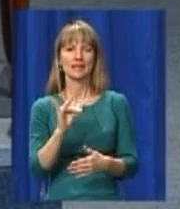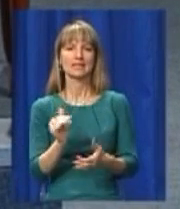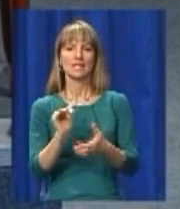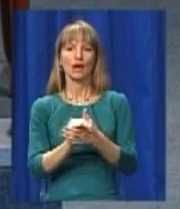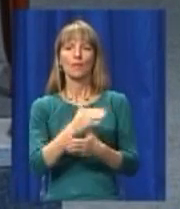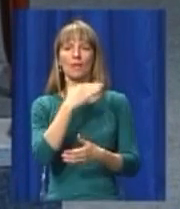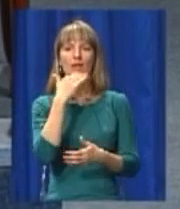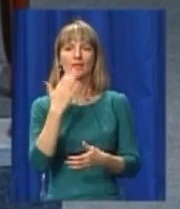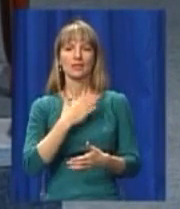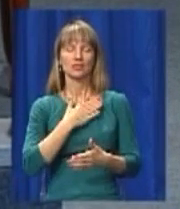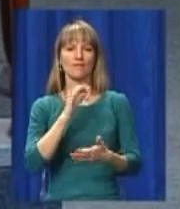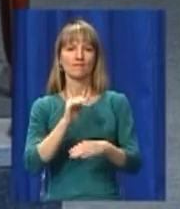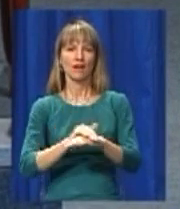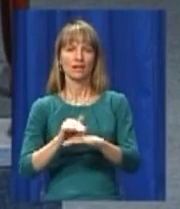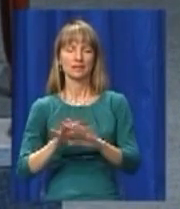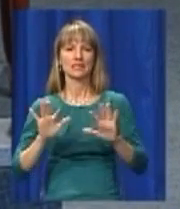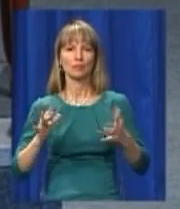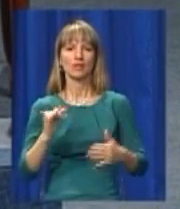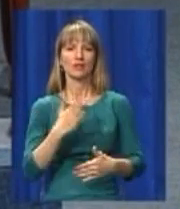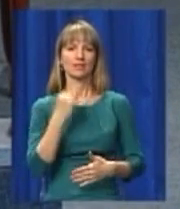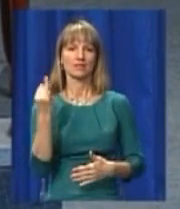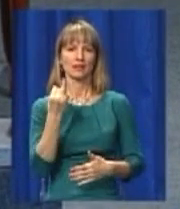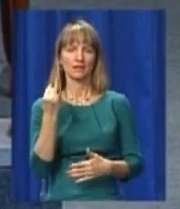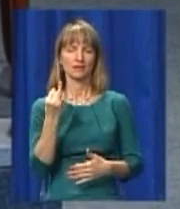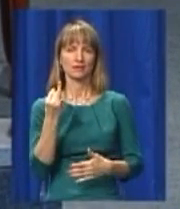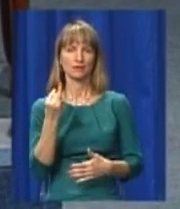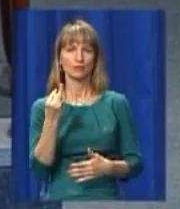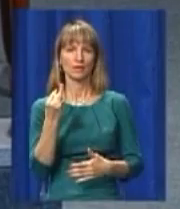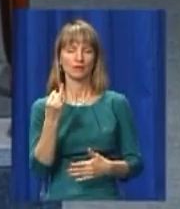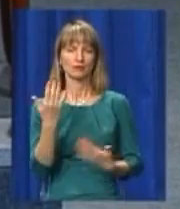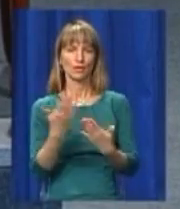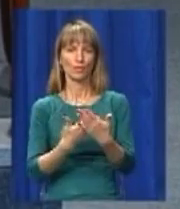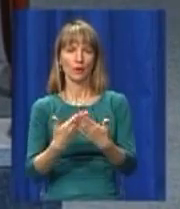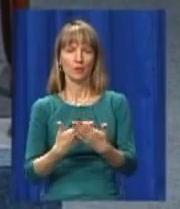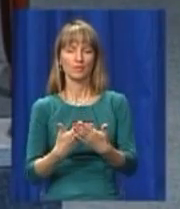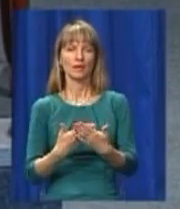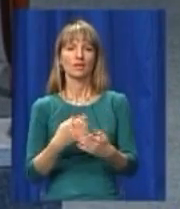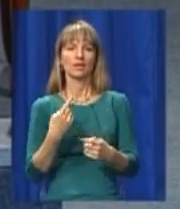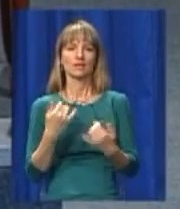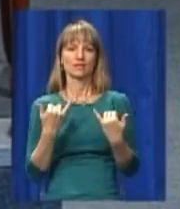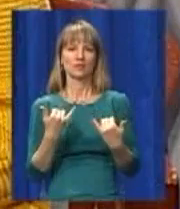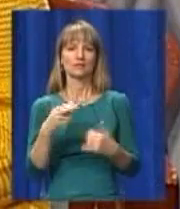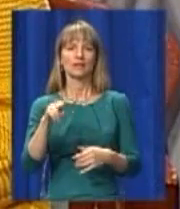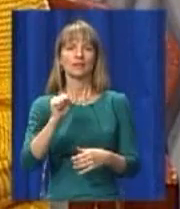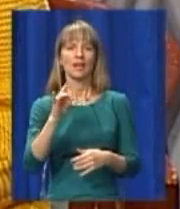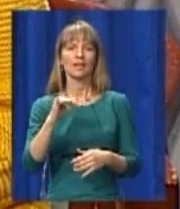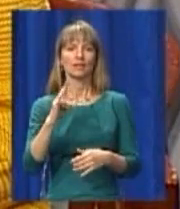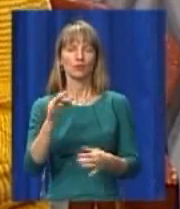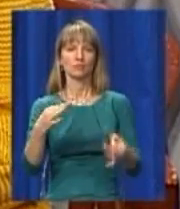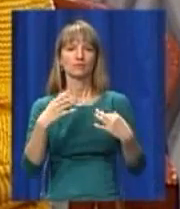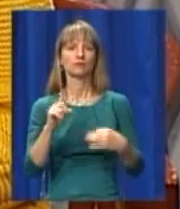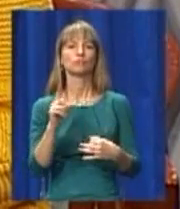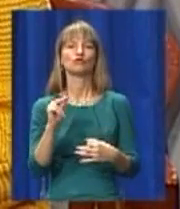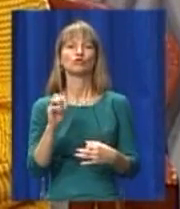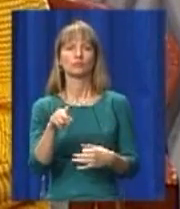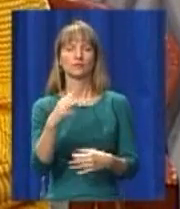знайомитися з багатьма нашими фактами, подіями та нашими цікавими-цікавими рубриками. Тож, Даринко, розкажи нам, будь ласка, чим